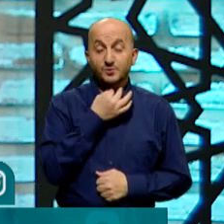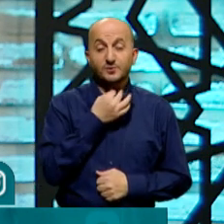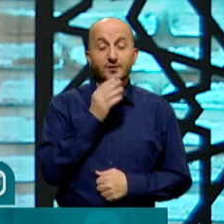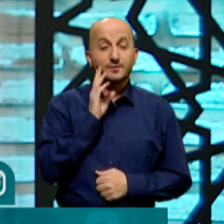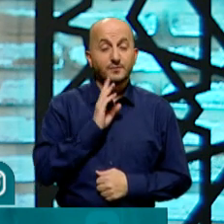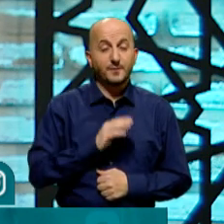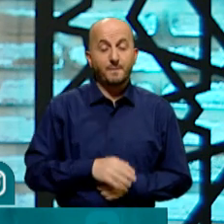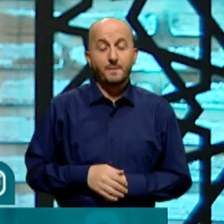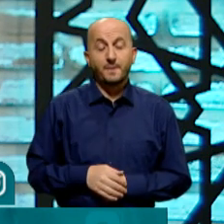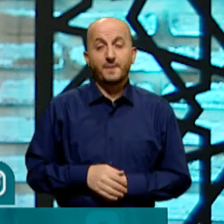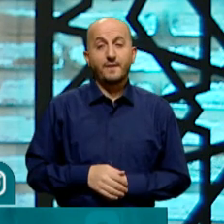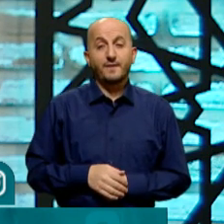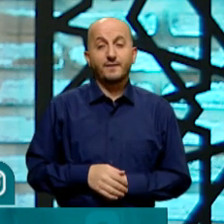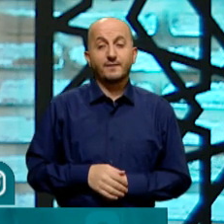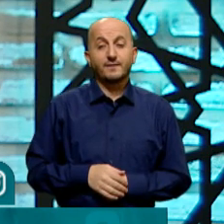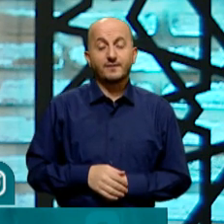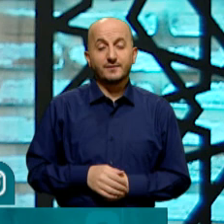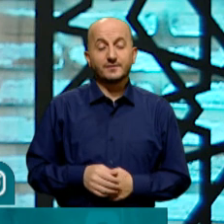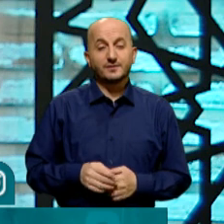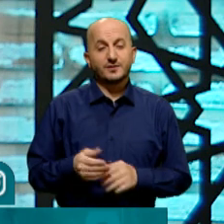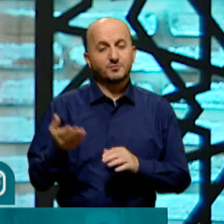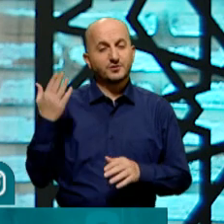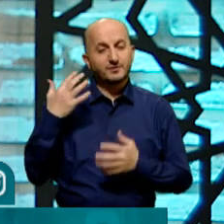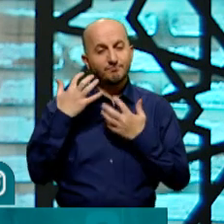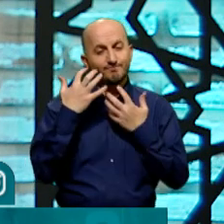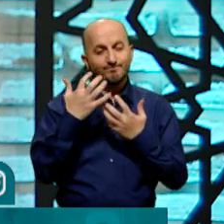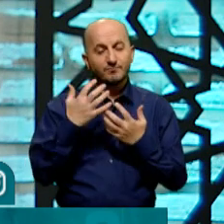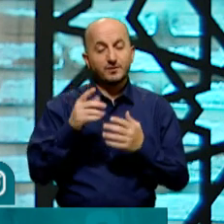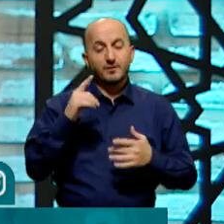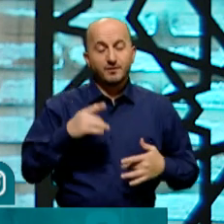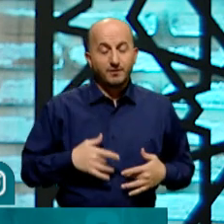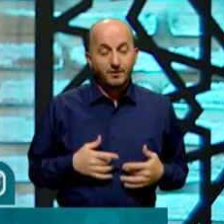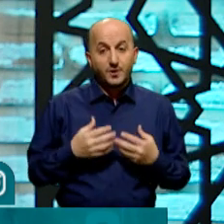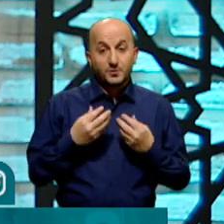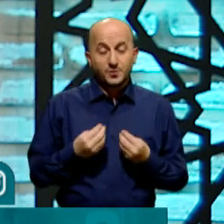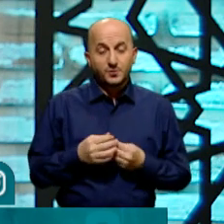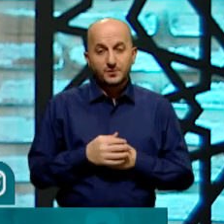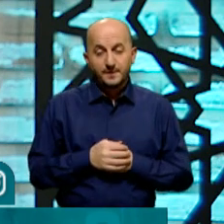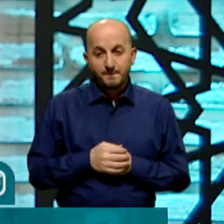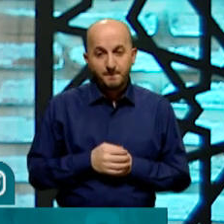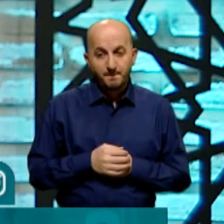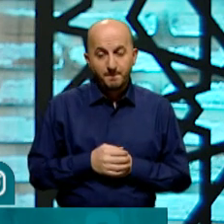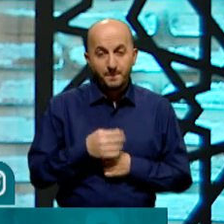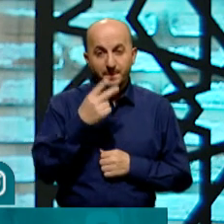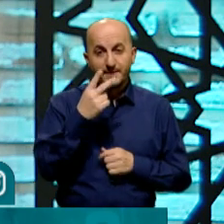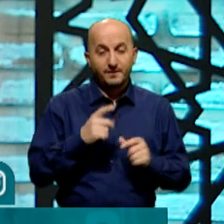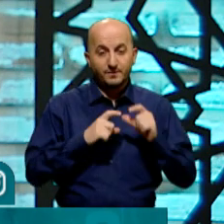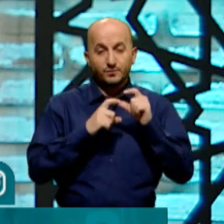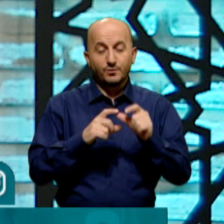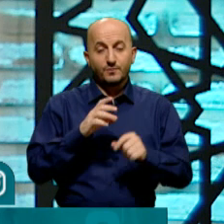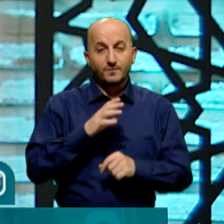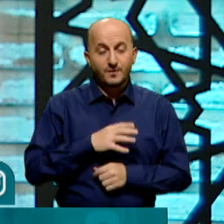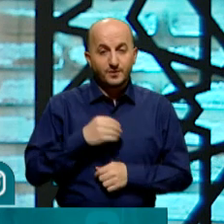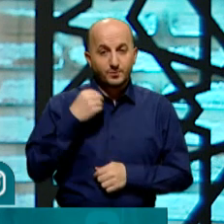iyisiniz. Sağ ol. Geçmişsinler rahmet. Allah razı olsun. Bilmukabele. Buyurun. Hocam iki sorum vardır hocam.